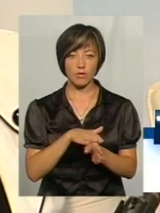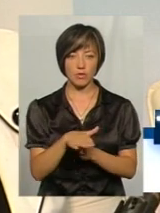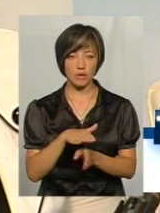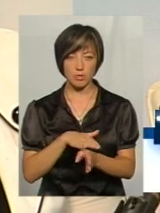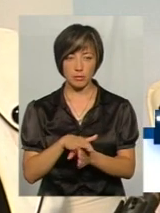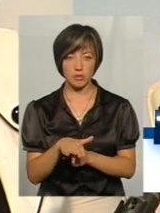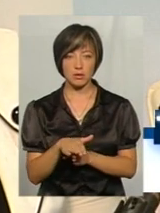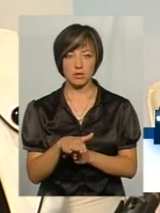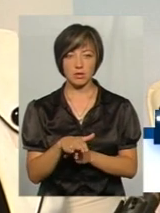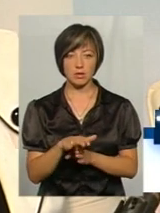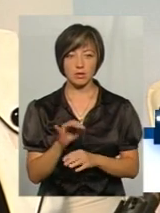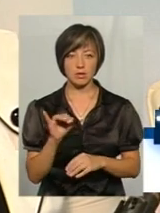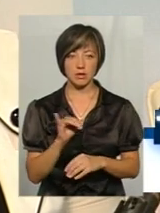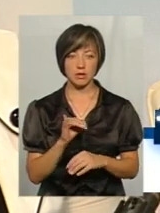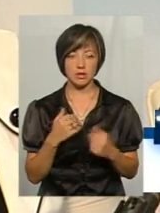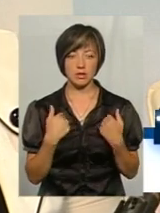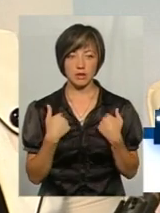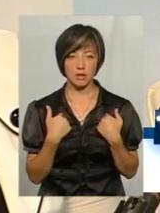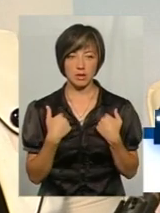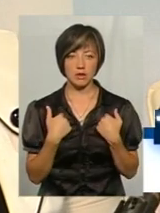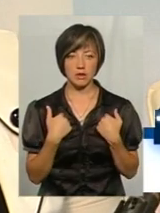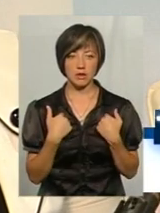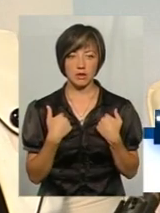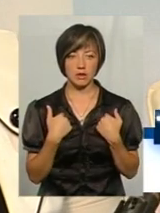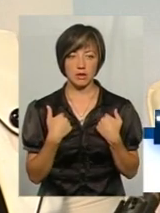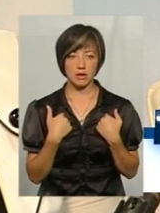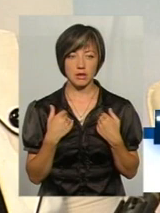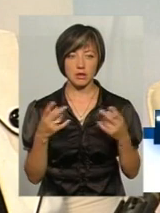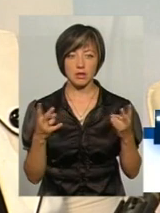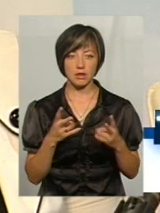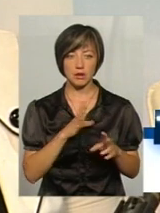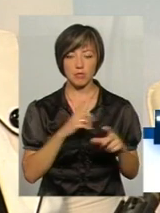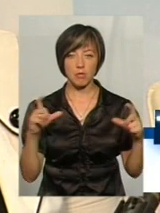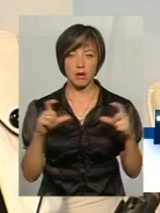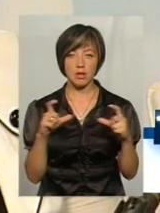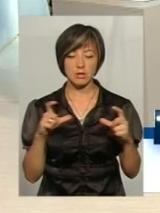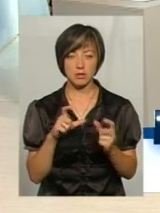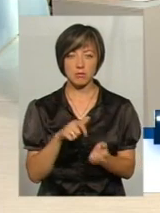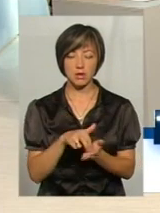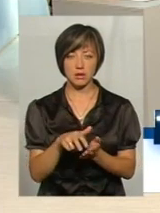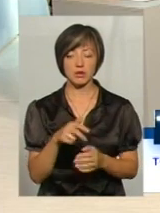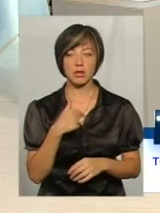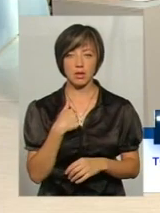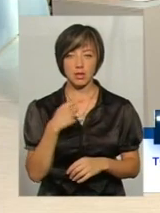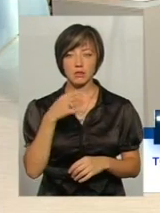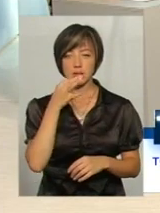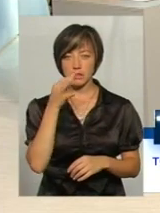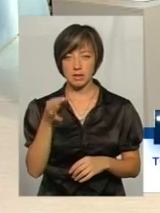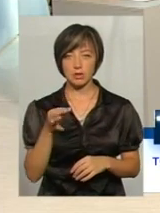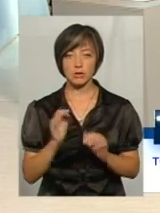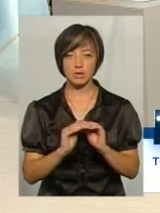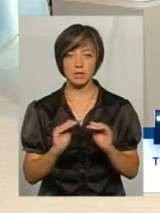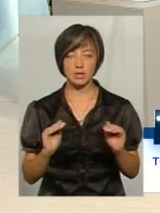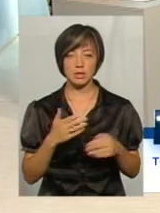полагается. И я сделала, и мне надо было в магазин пойти. Я сказала, что это, дети